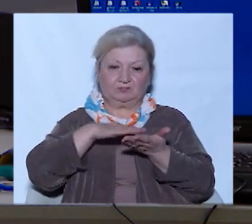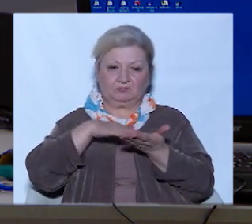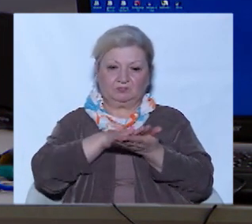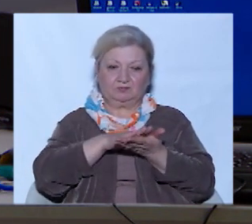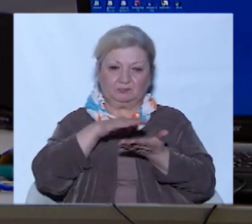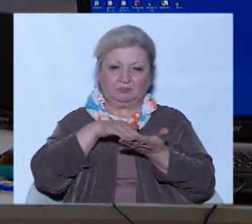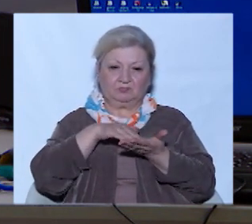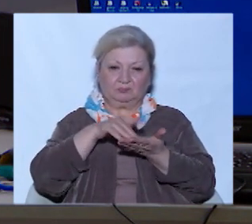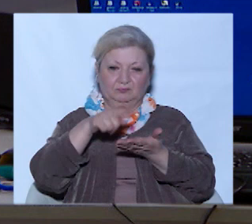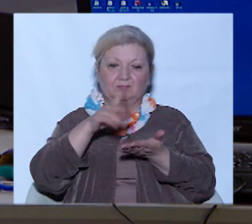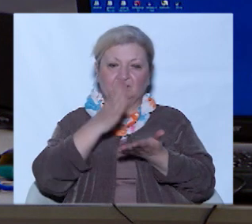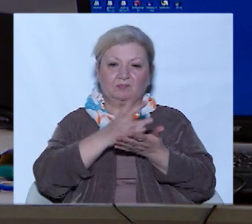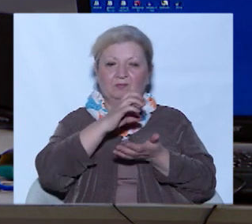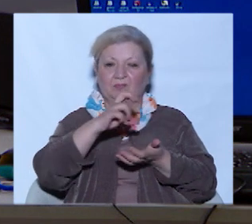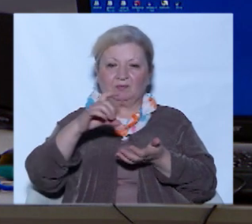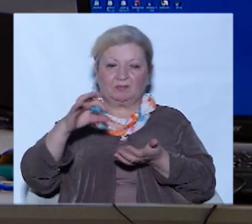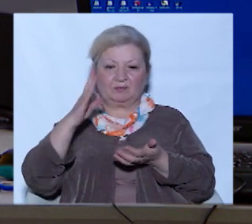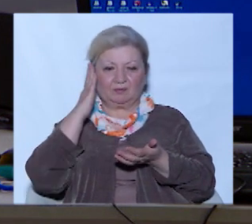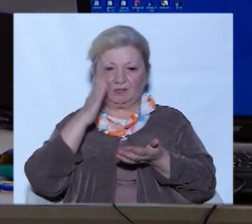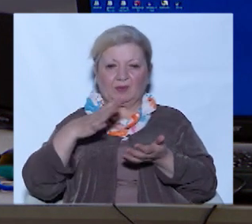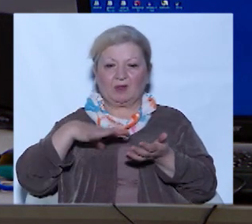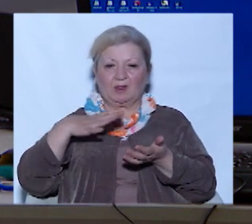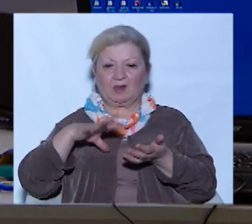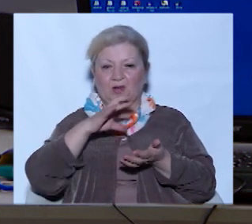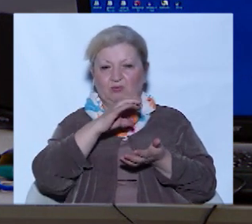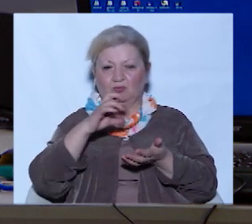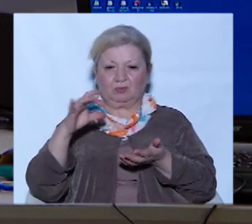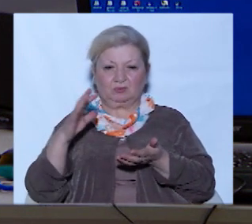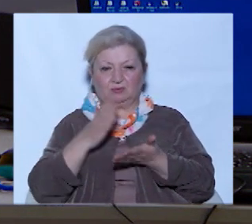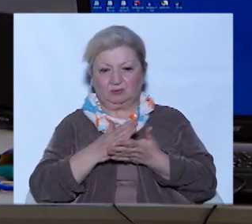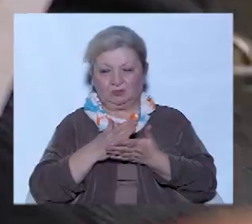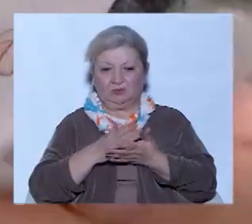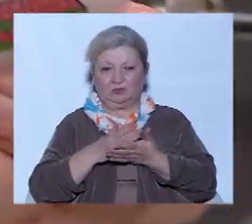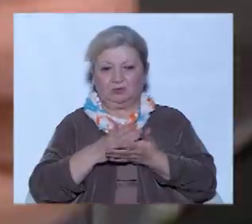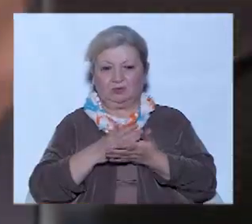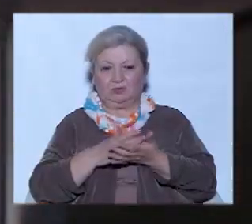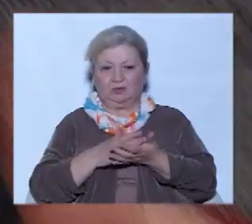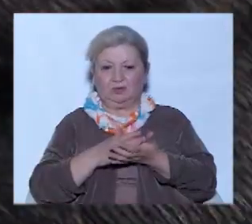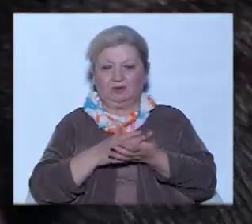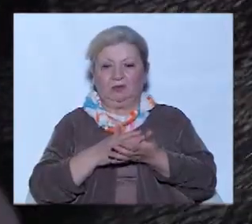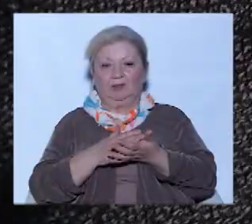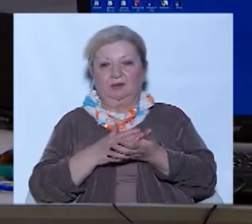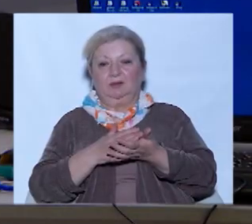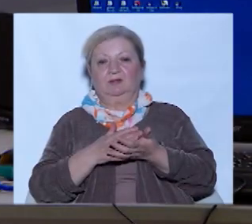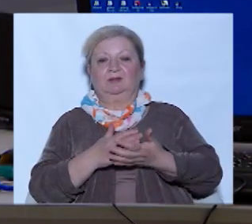ბარათი, რომელზეც არის რაღაც ასოები. ქართული ასოებია.